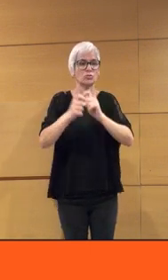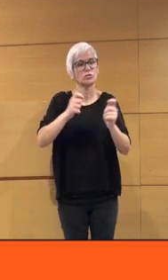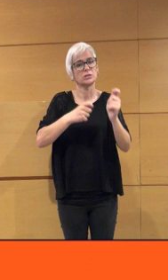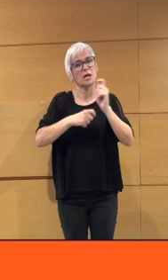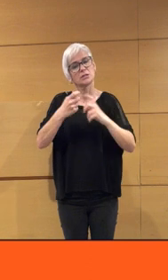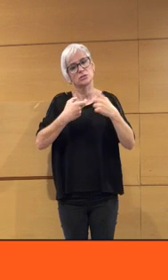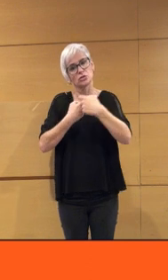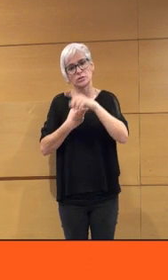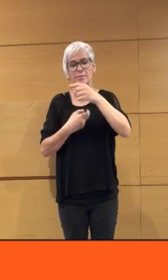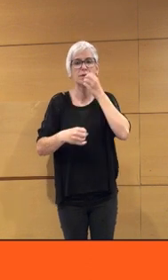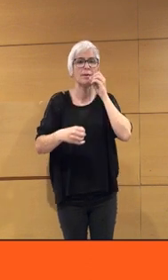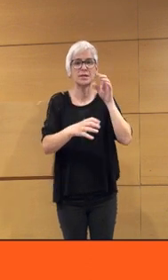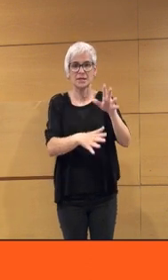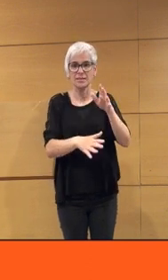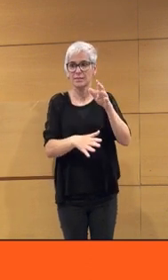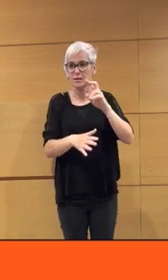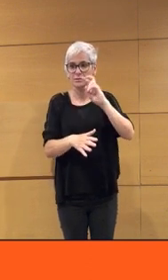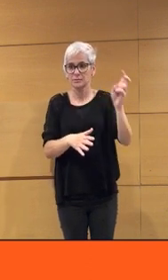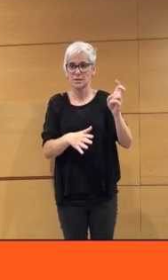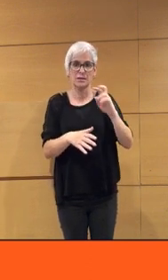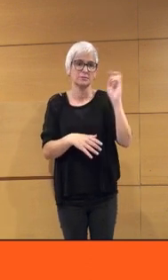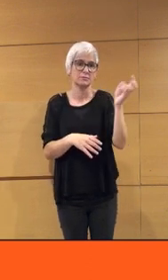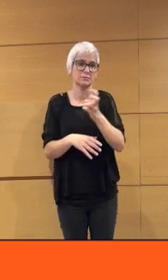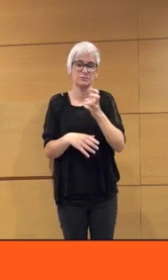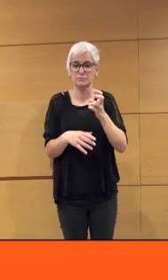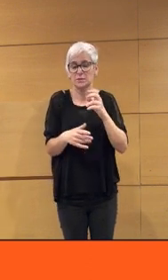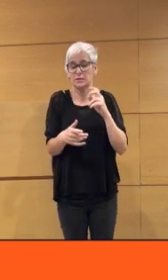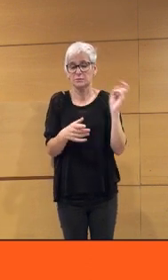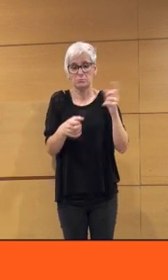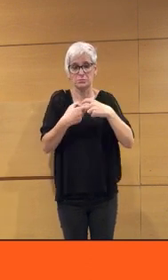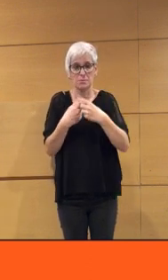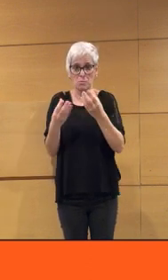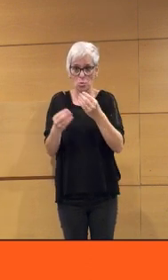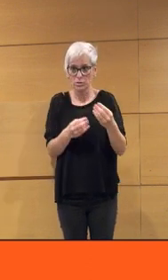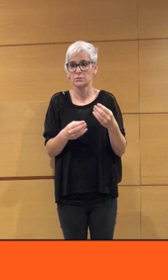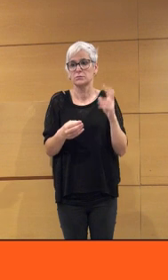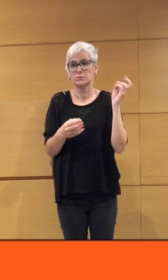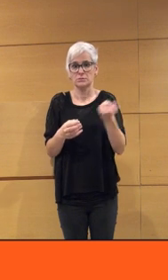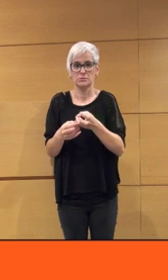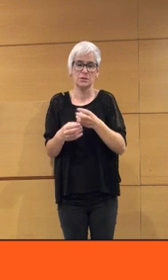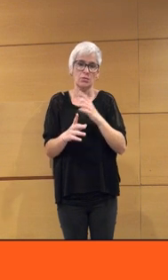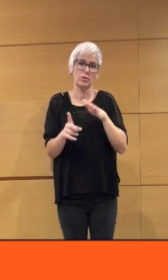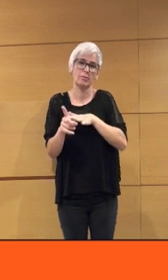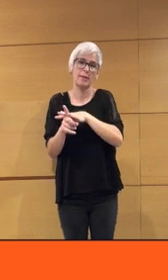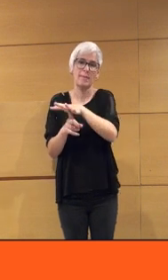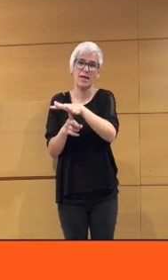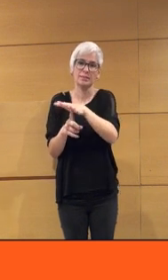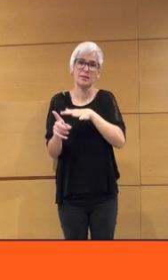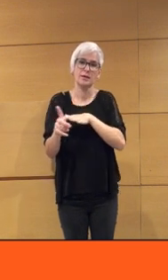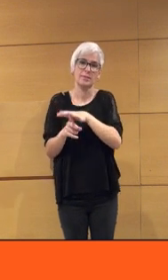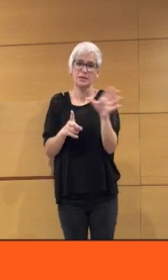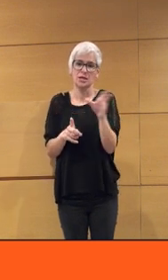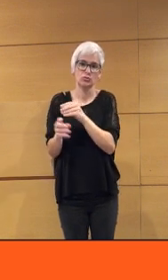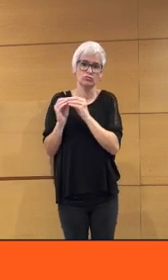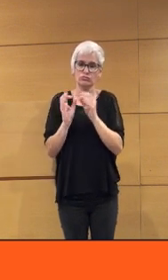participen representants dels diversos estats, etcètera, etcètera. I això pot acabar tenint un impacte en tots